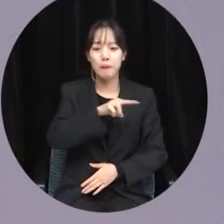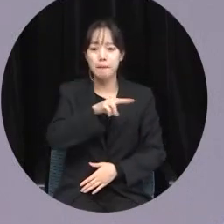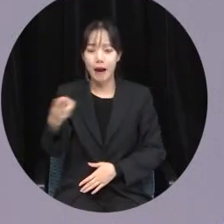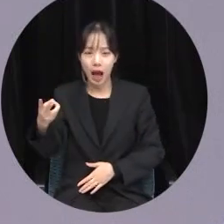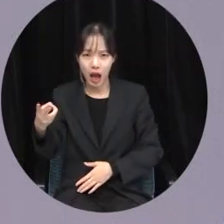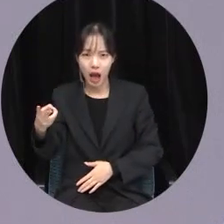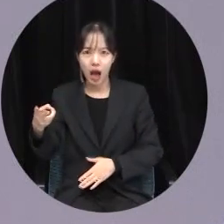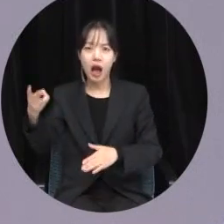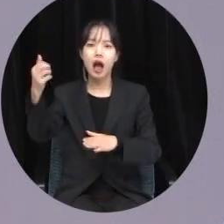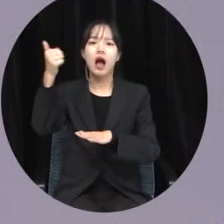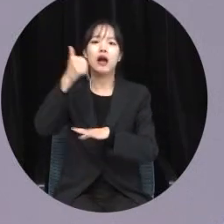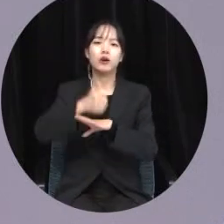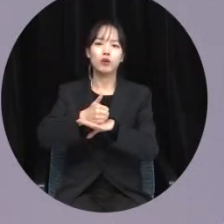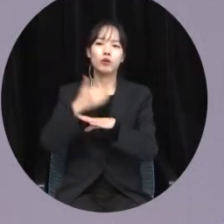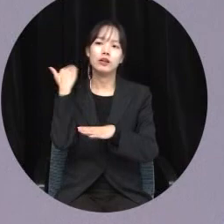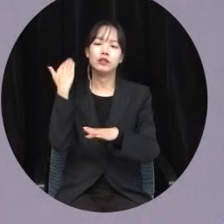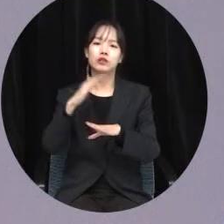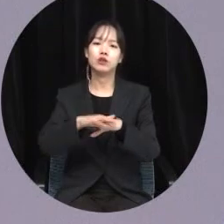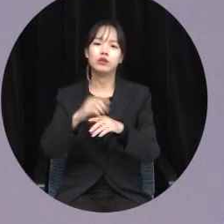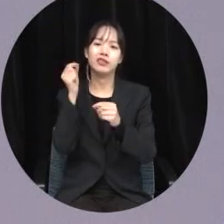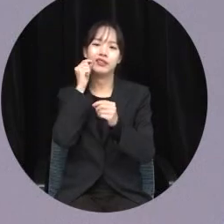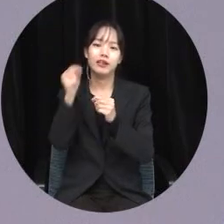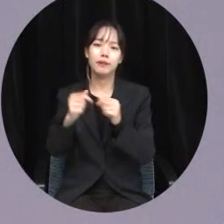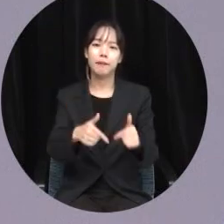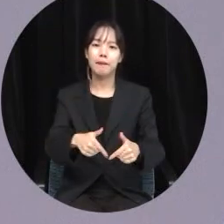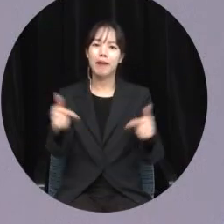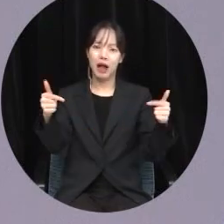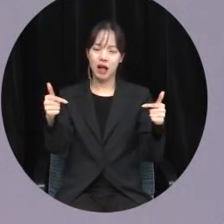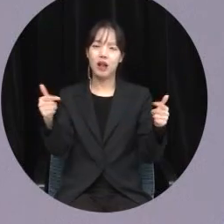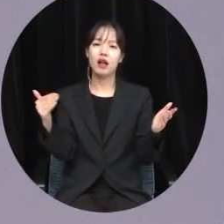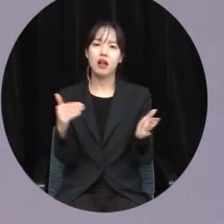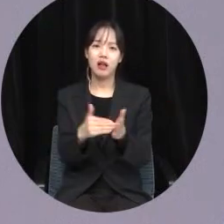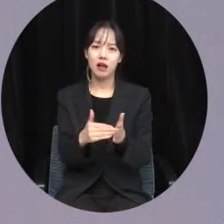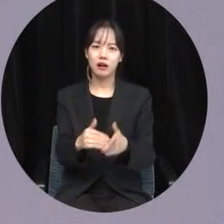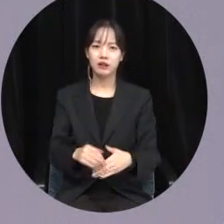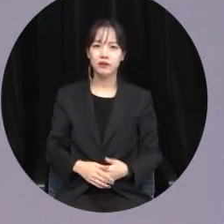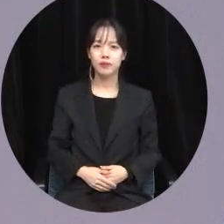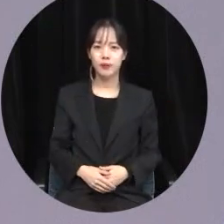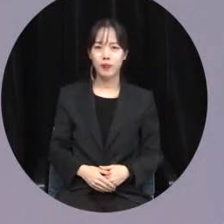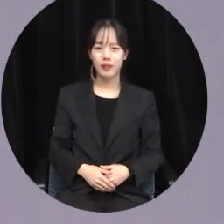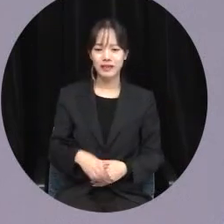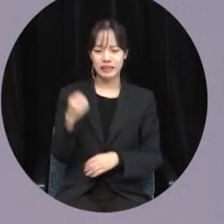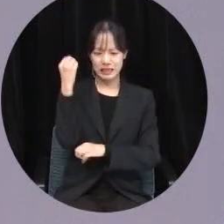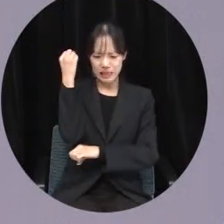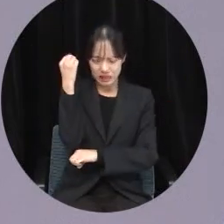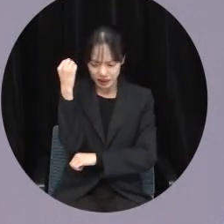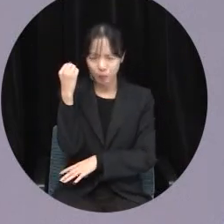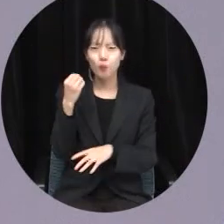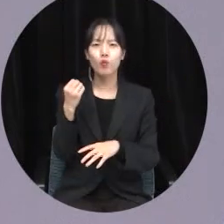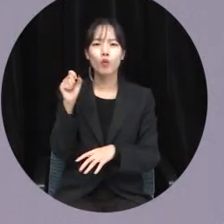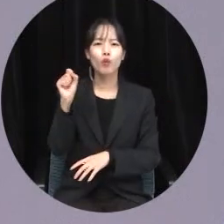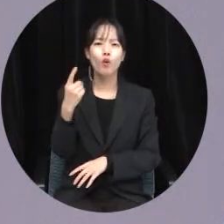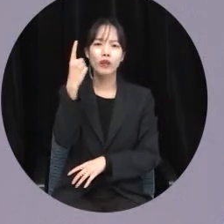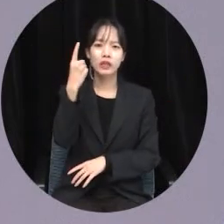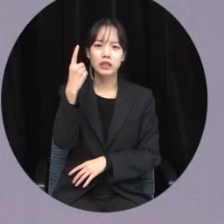전세 사기 폭증으로 귀결되었습니다. 그렇기 때문에 근본적인 원인이